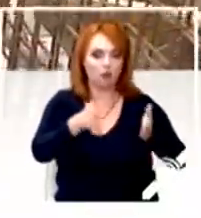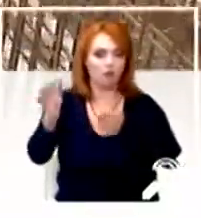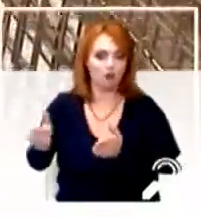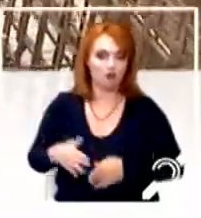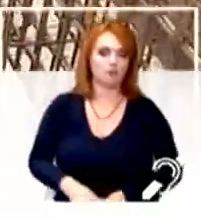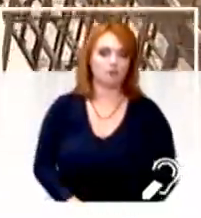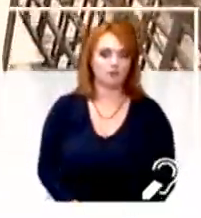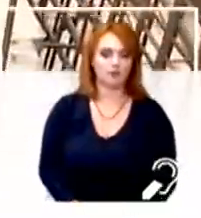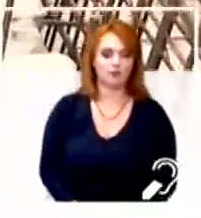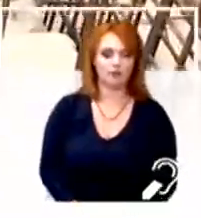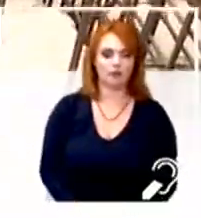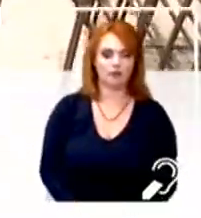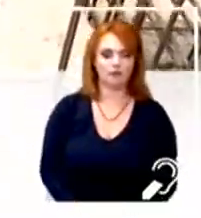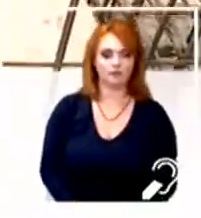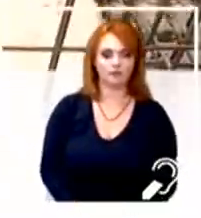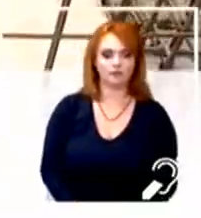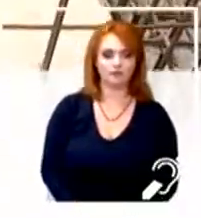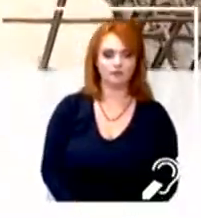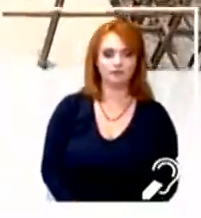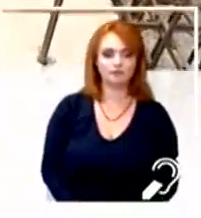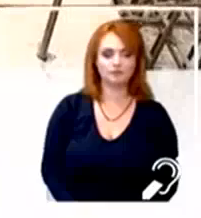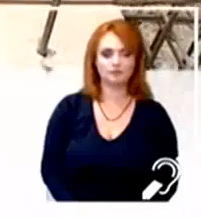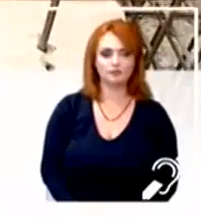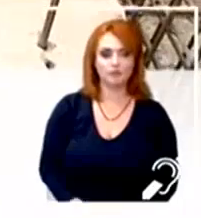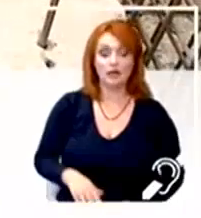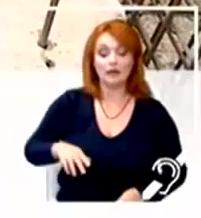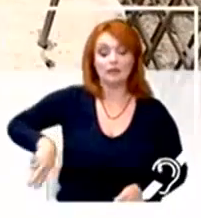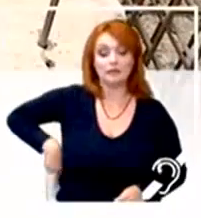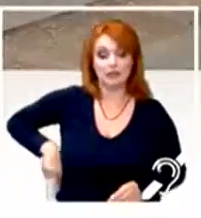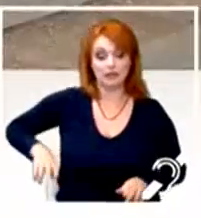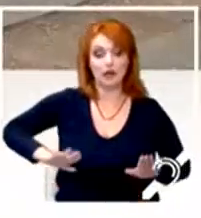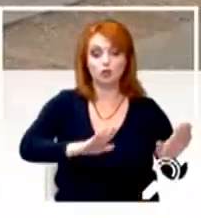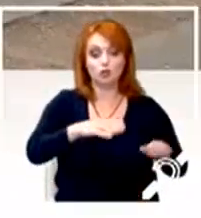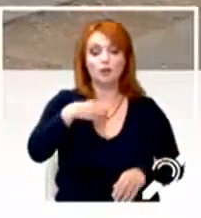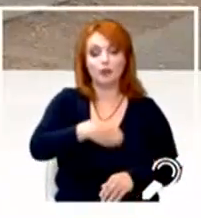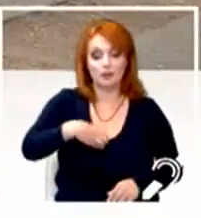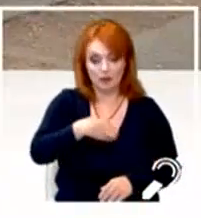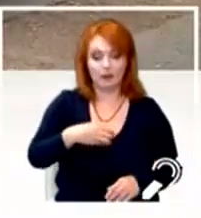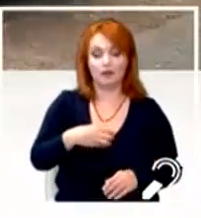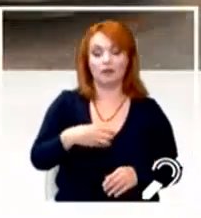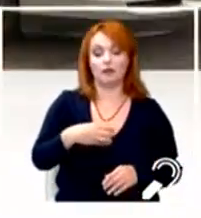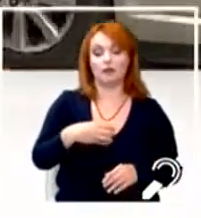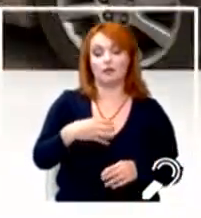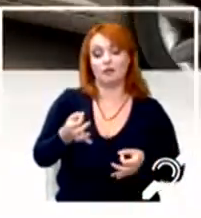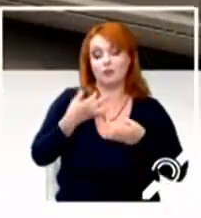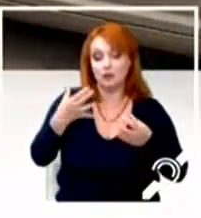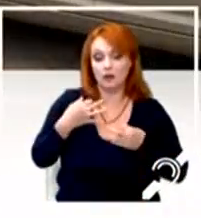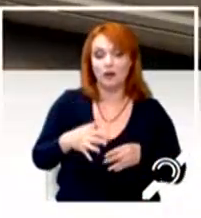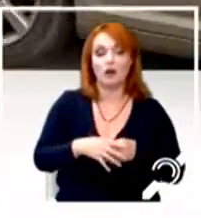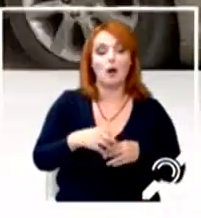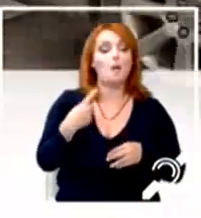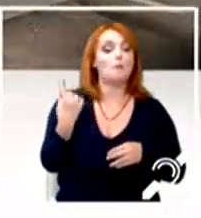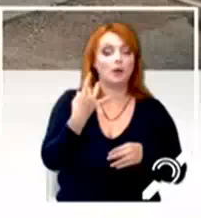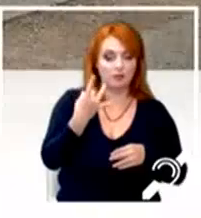fost întemeiate. Unul din factori era că, de fapt, proiectul tehnic, proiectul de execuție, în baza proiectului de